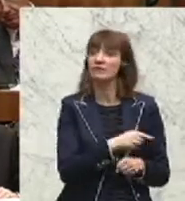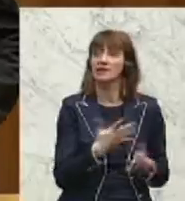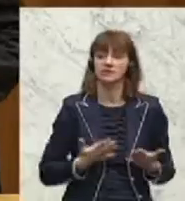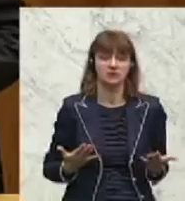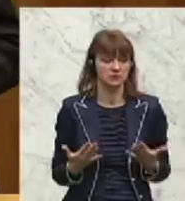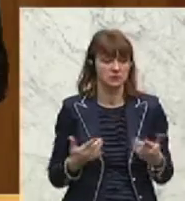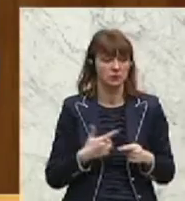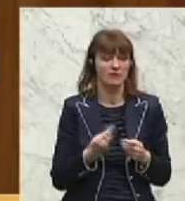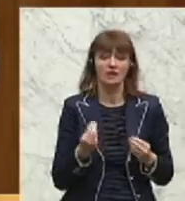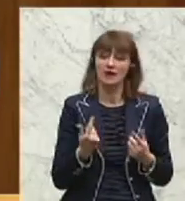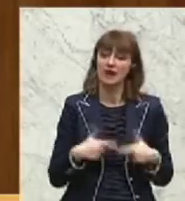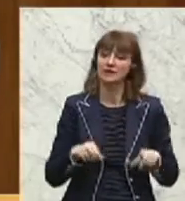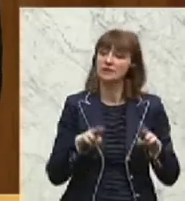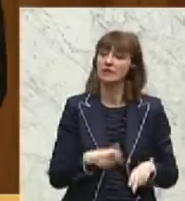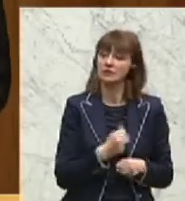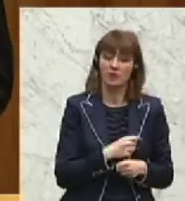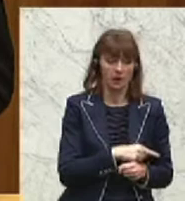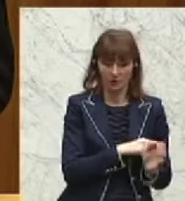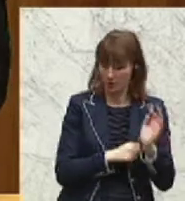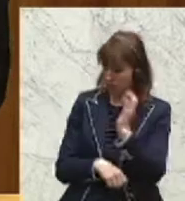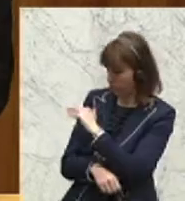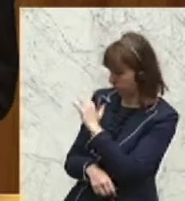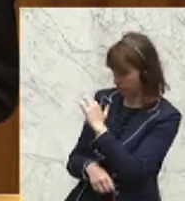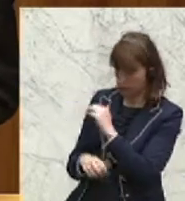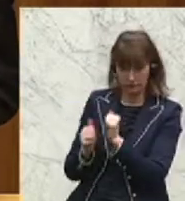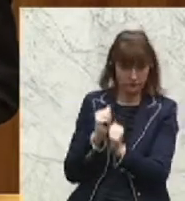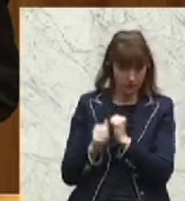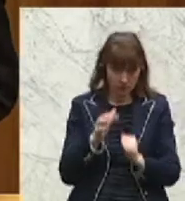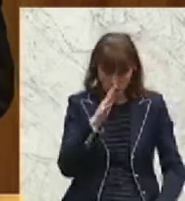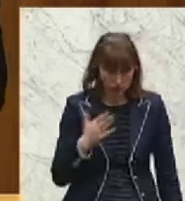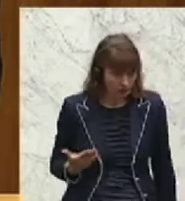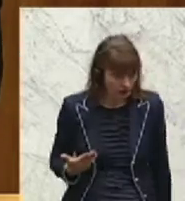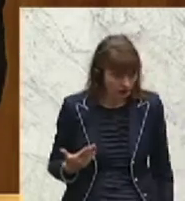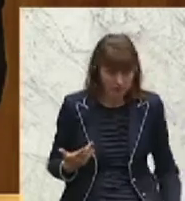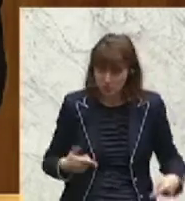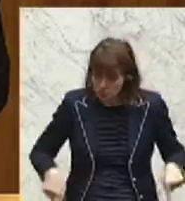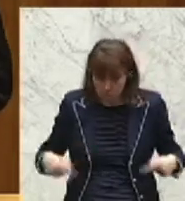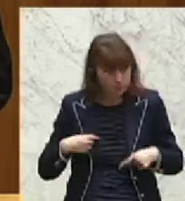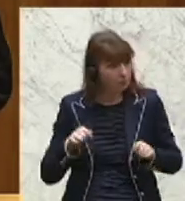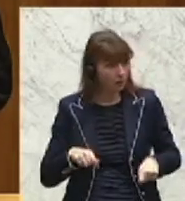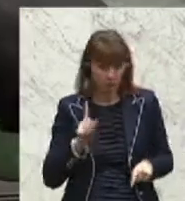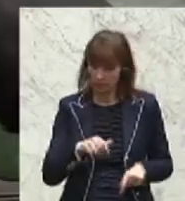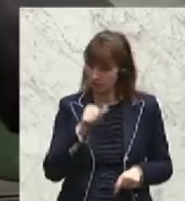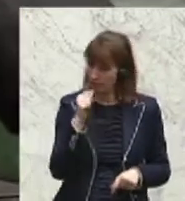der Herr Finanzlandesrat, und beschimpft den Rechnungshof. Das darf sich dieses Haus nicht gefallen lassen. Als